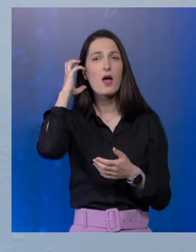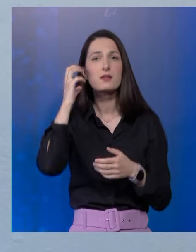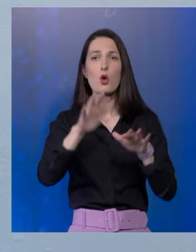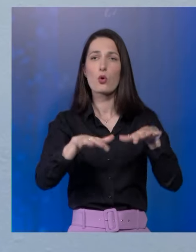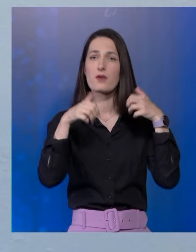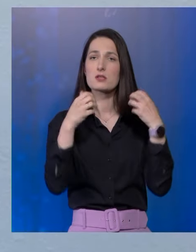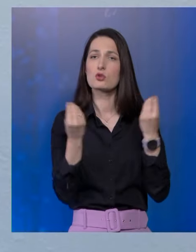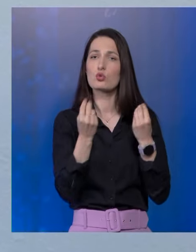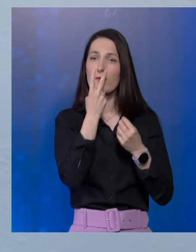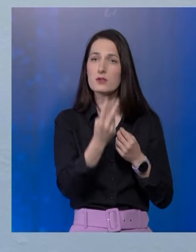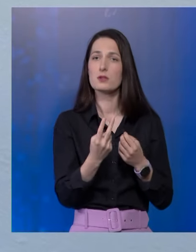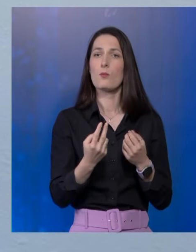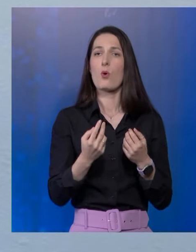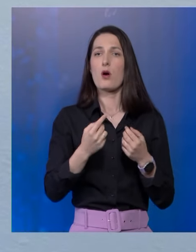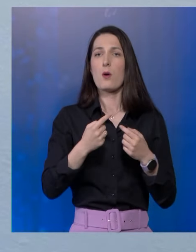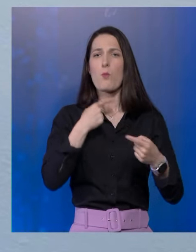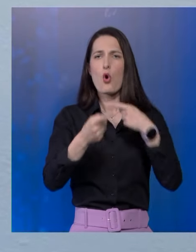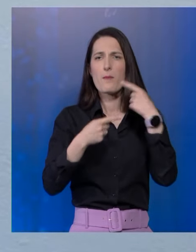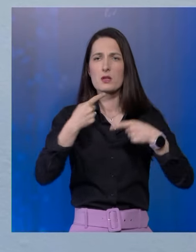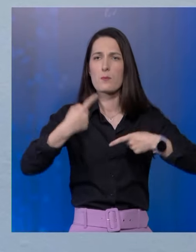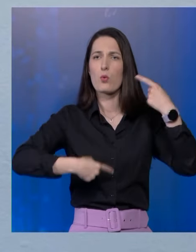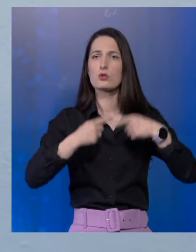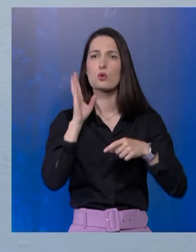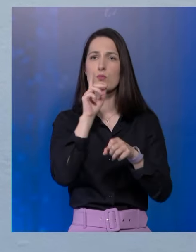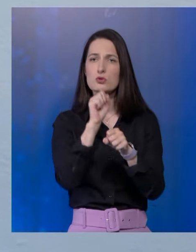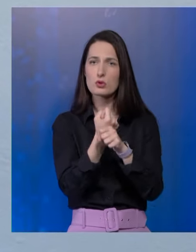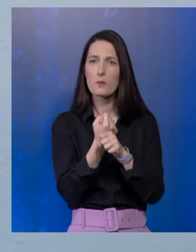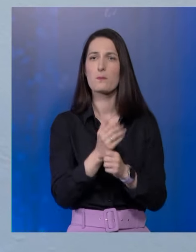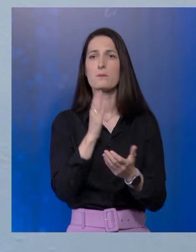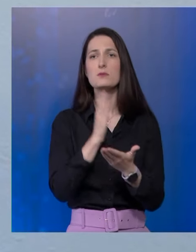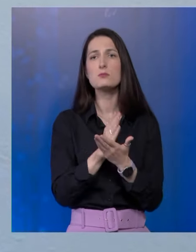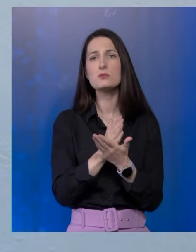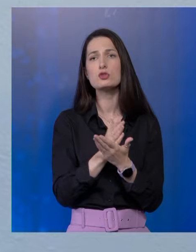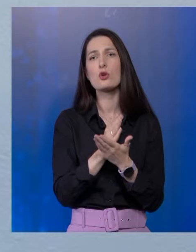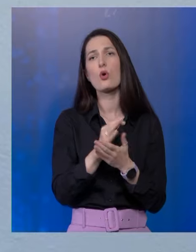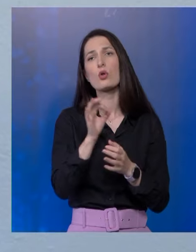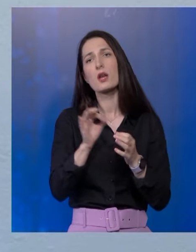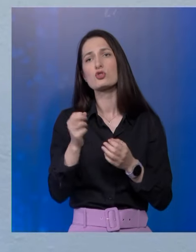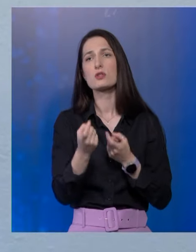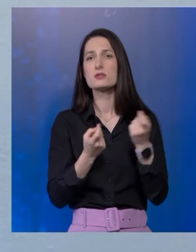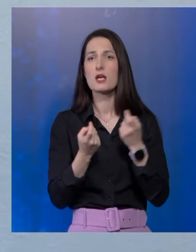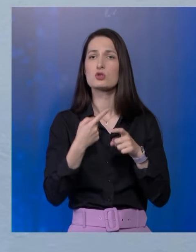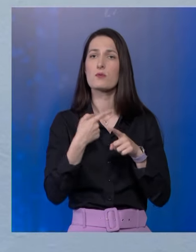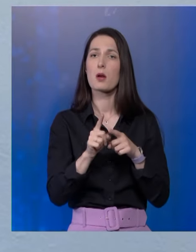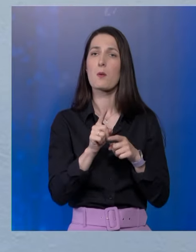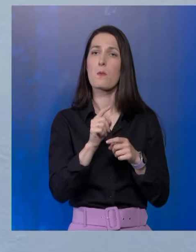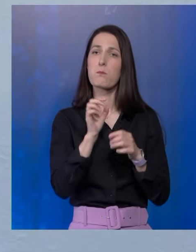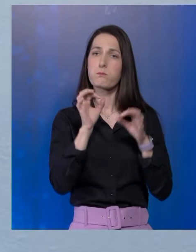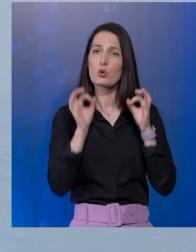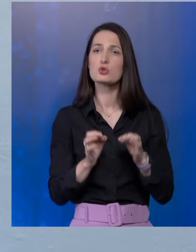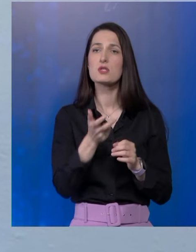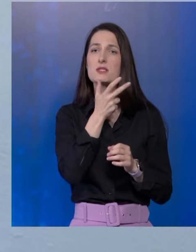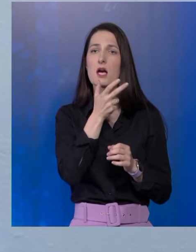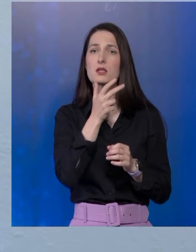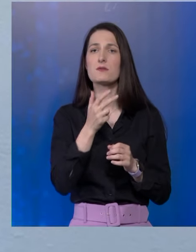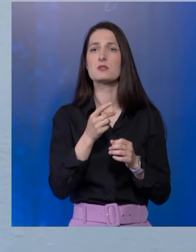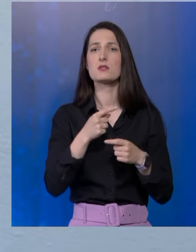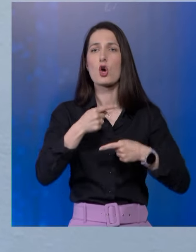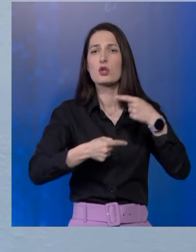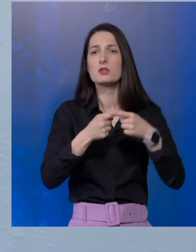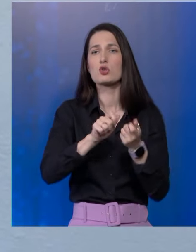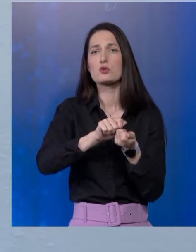prve međuvladine konferencije, što već vidimo po komentarima političara u Bosni i Hercegovini u stvari će